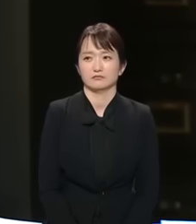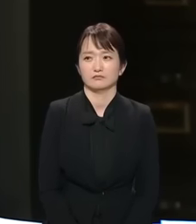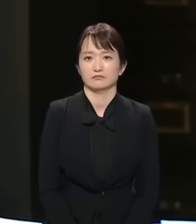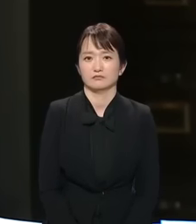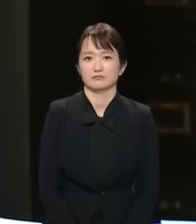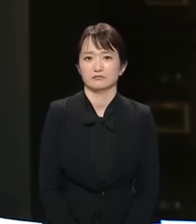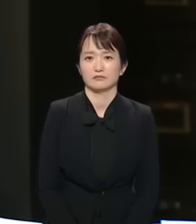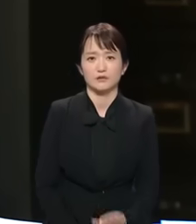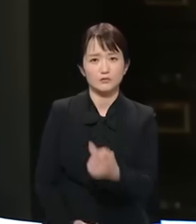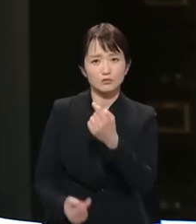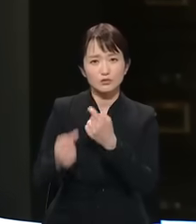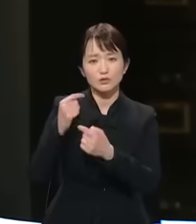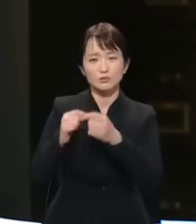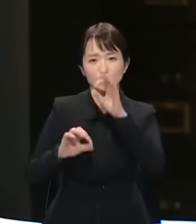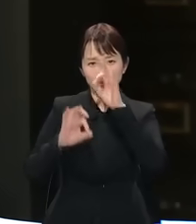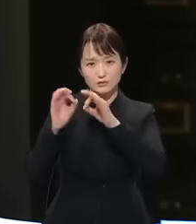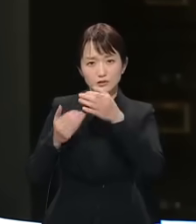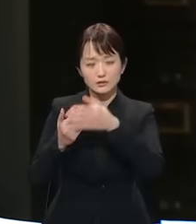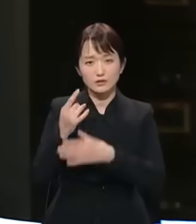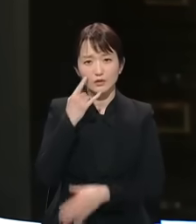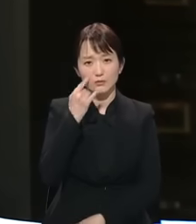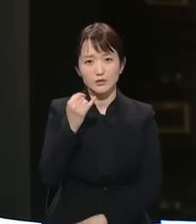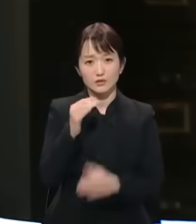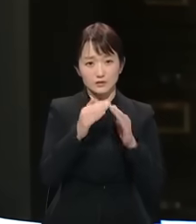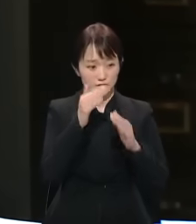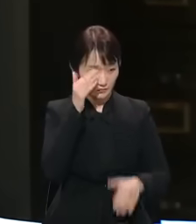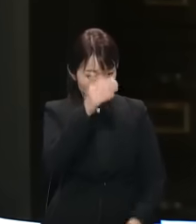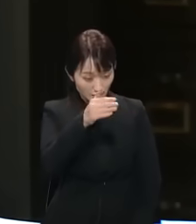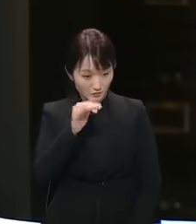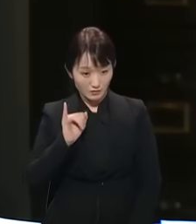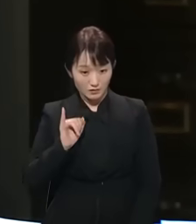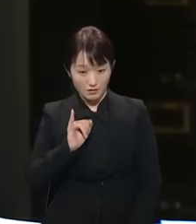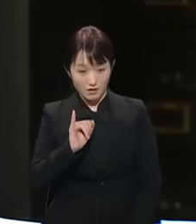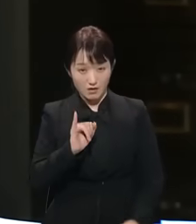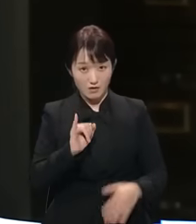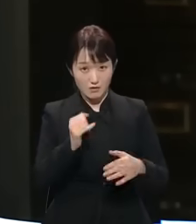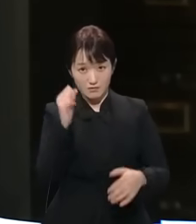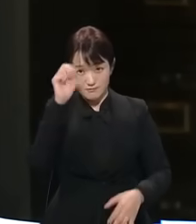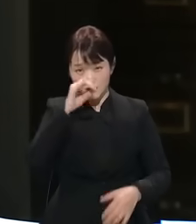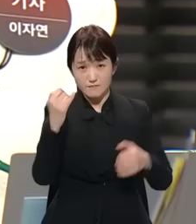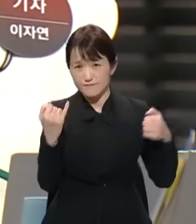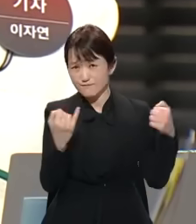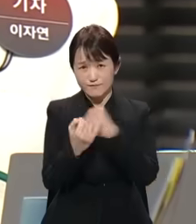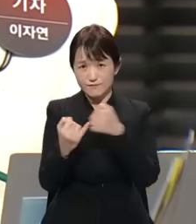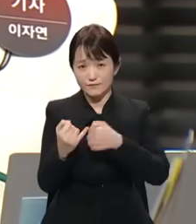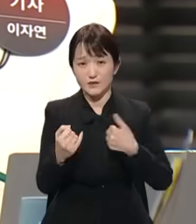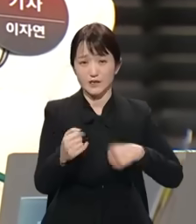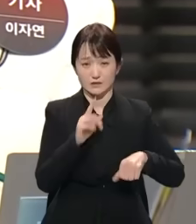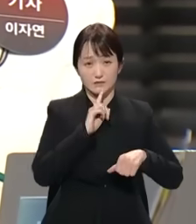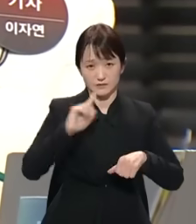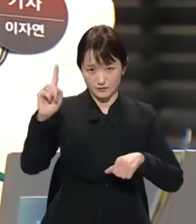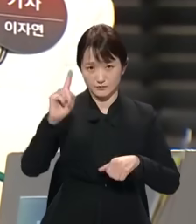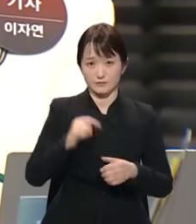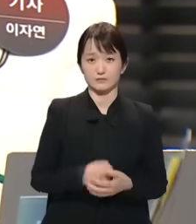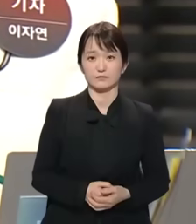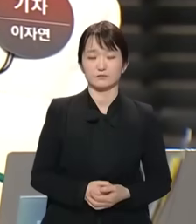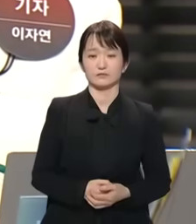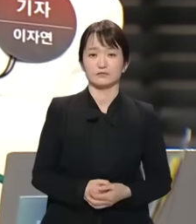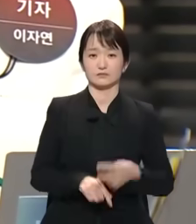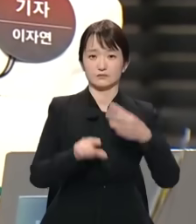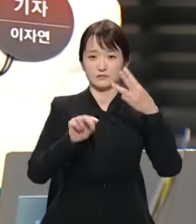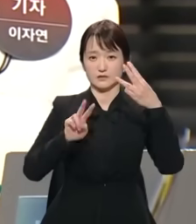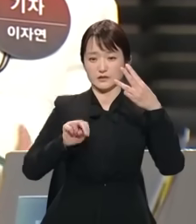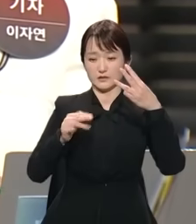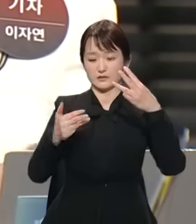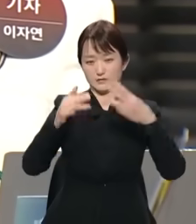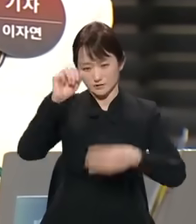제보 사건인데요. 어머니가 집으로 걸어가던 중에 갑자기 폭행을 당했습니다. 네, 그 아들이 제보를 한 사건인데요. 지난달 28일